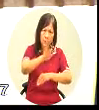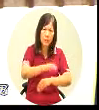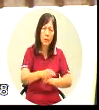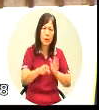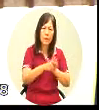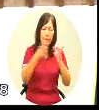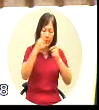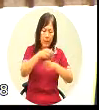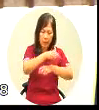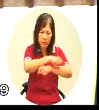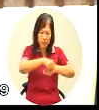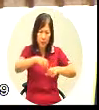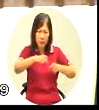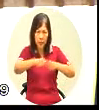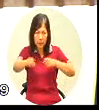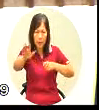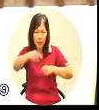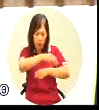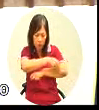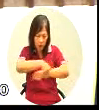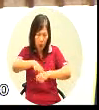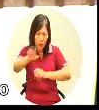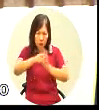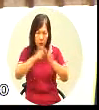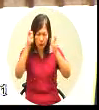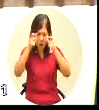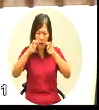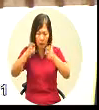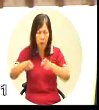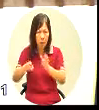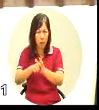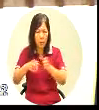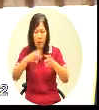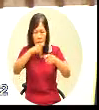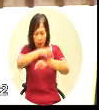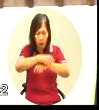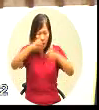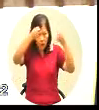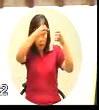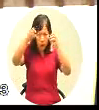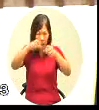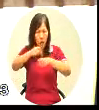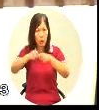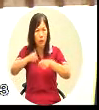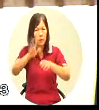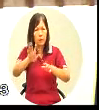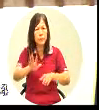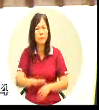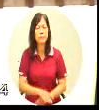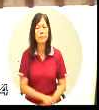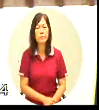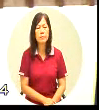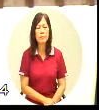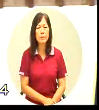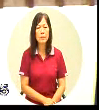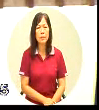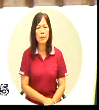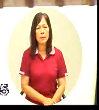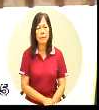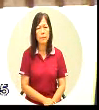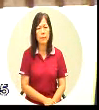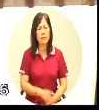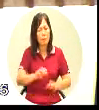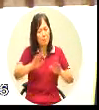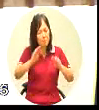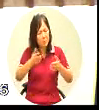是拉这条线过来，这是我们的高雄港哈，是南新计划，洲际二堤就是这样填出来。那预